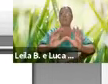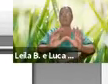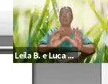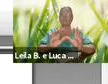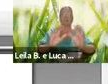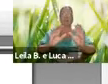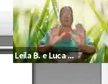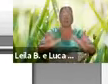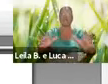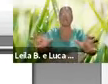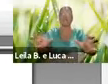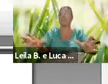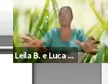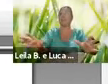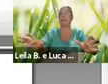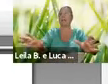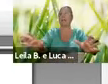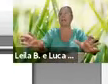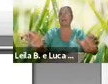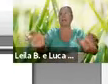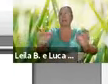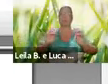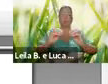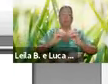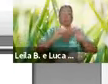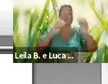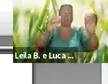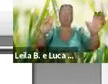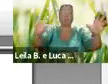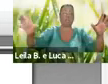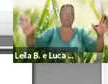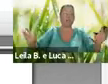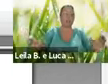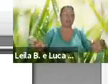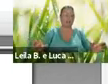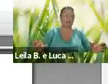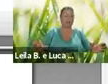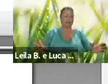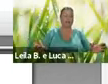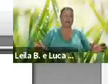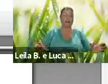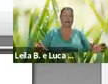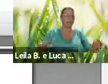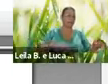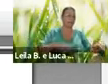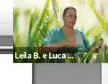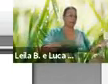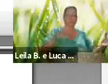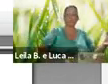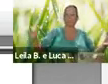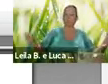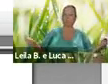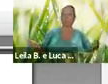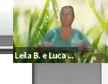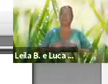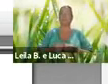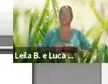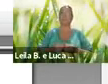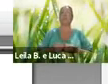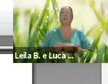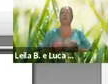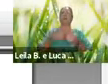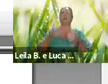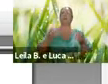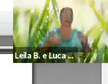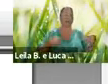o pensiero crea veramente la realtà e non sfugge alla realtà di questo mondo che